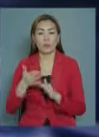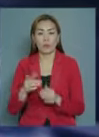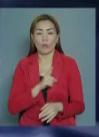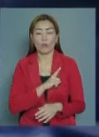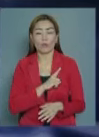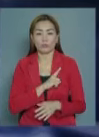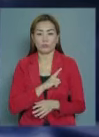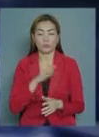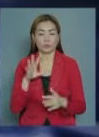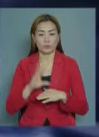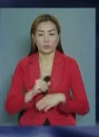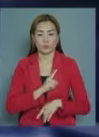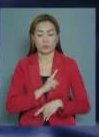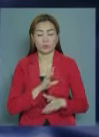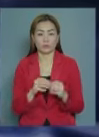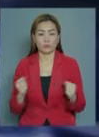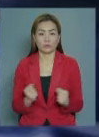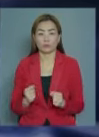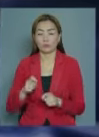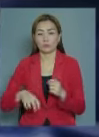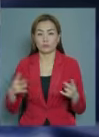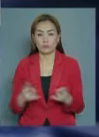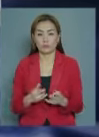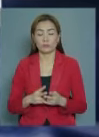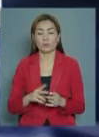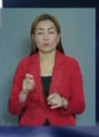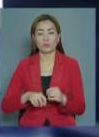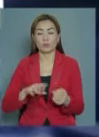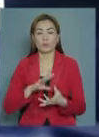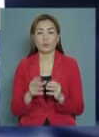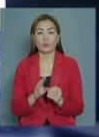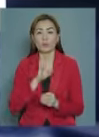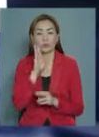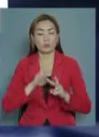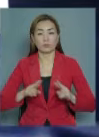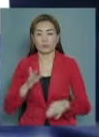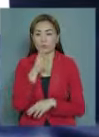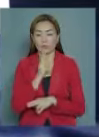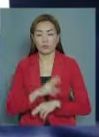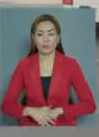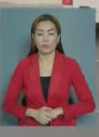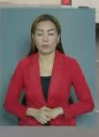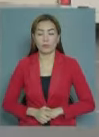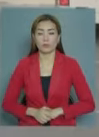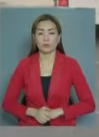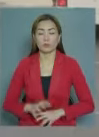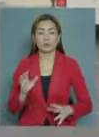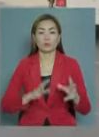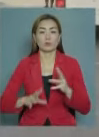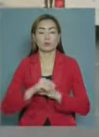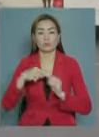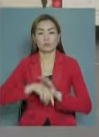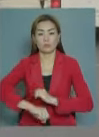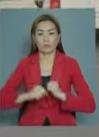ұзақ күтеміз. Келмейді. Іші салқын, қадағалаңыздар, тексеріңіздер. Таңертеңгі уақытта да солай. Қоғамдық көліктердің